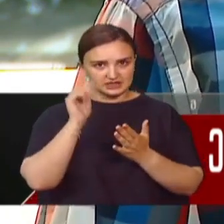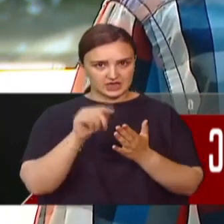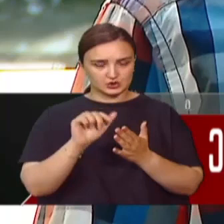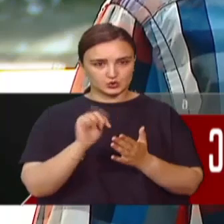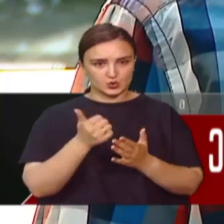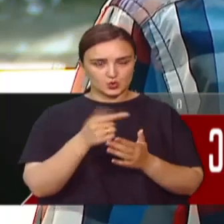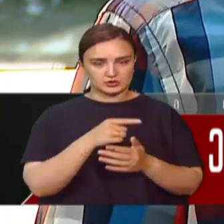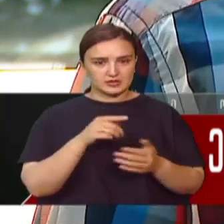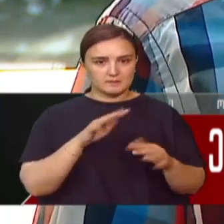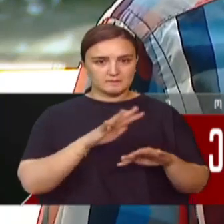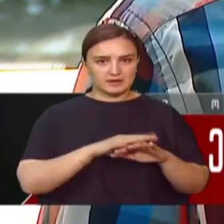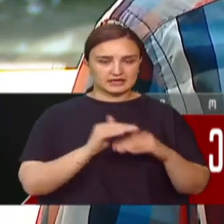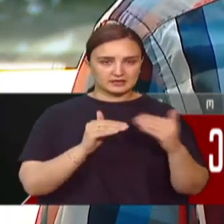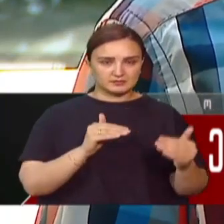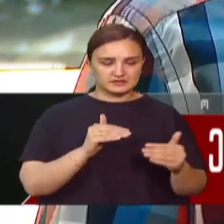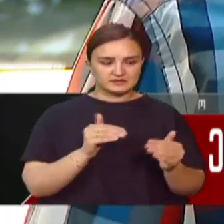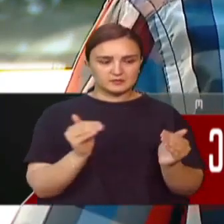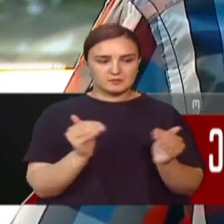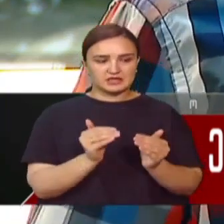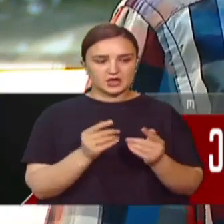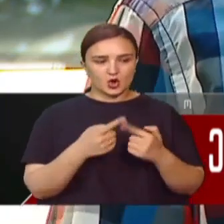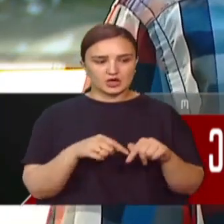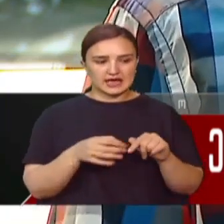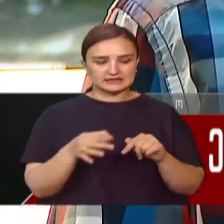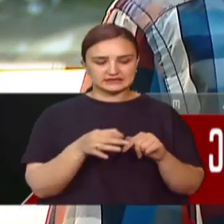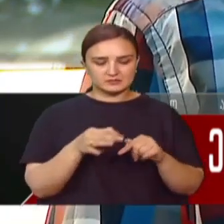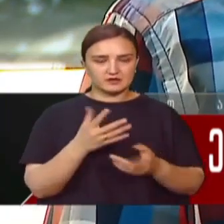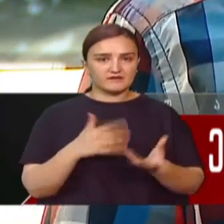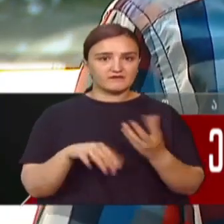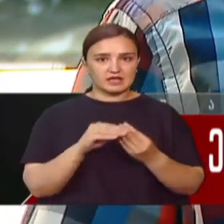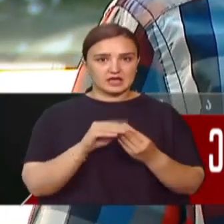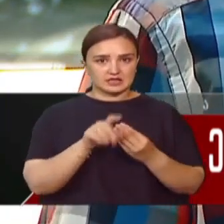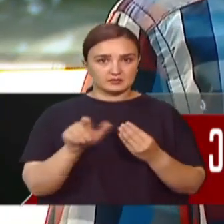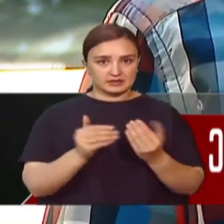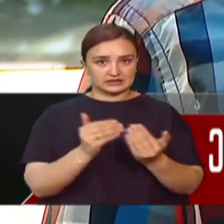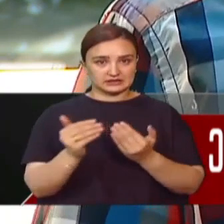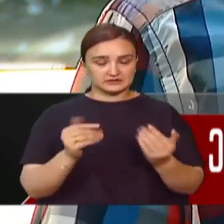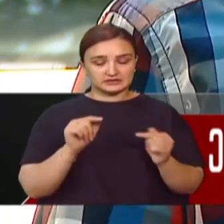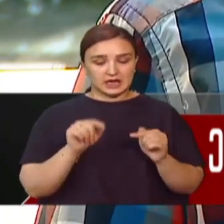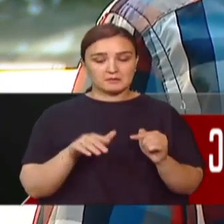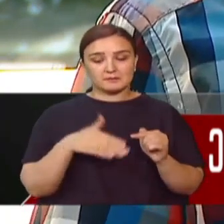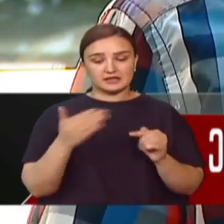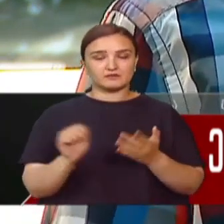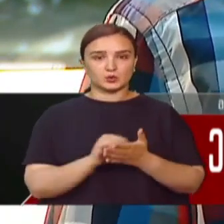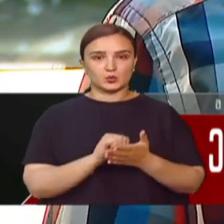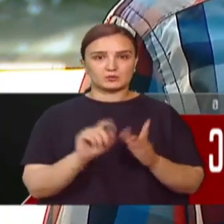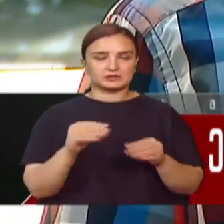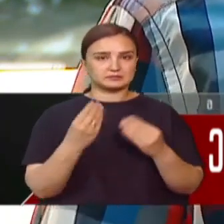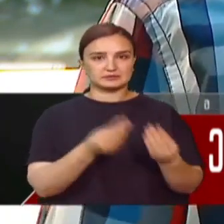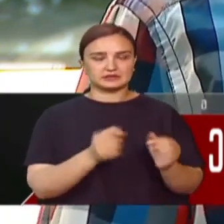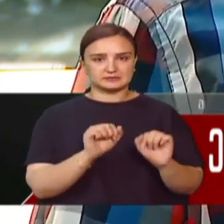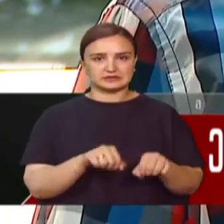როგორც კომერციული ბანკებისთვის, მიკროსაფინანსო ორგანიზაციებისთვის, ზოგადად ყველა სუბიექტისთვის, და ამ კუთხით უკვე ეს დოკუმენტი მათ მისცემს